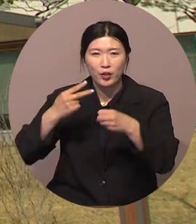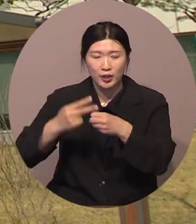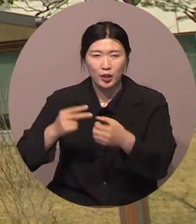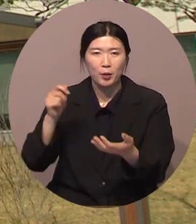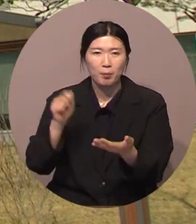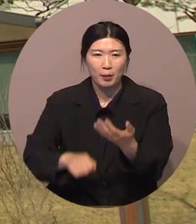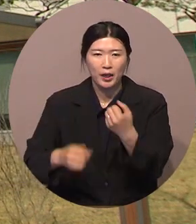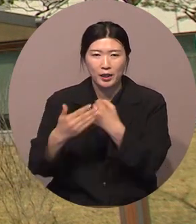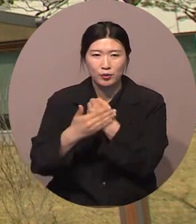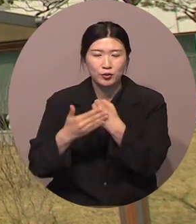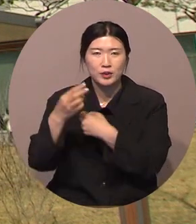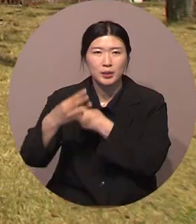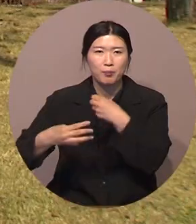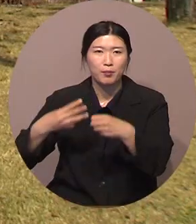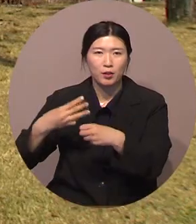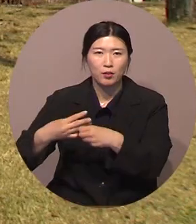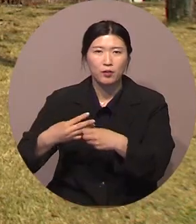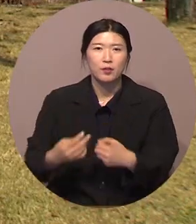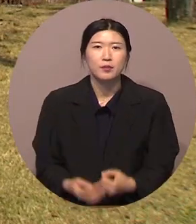집행위의 3년을